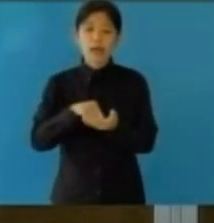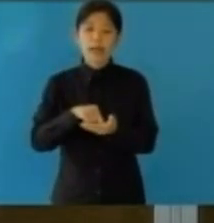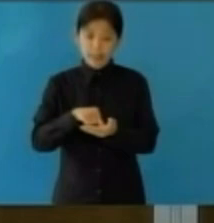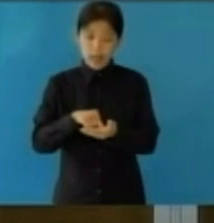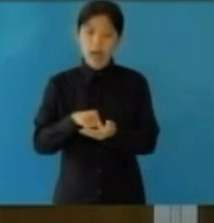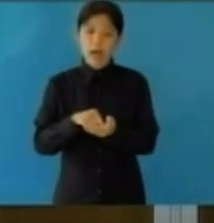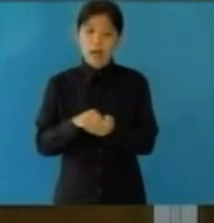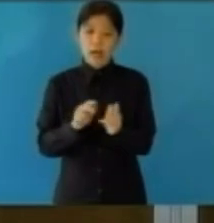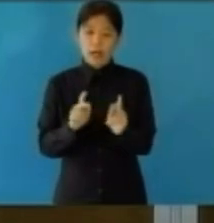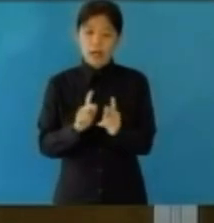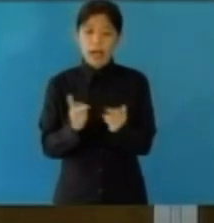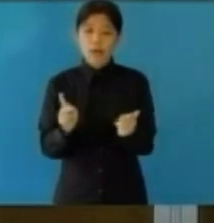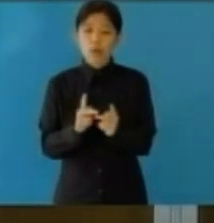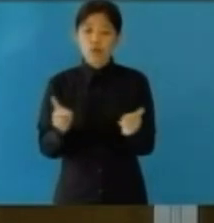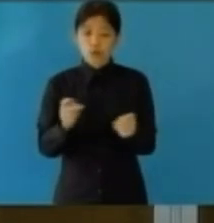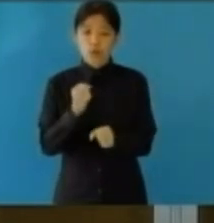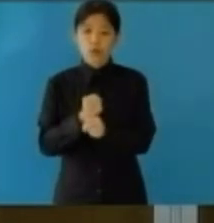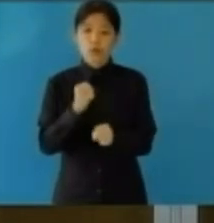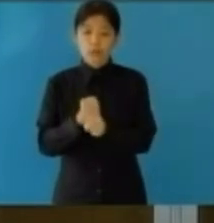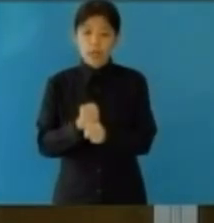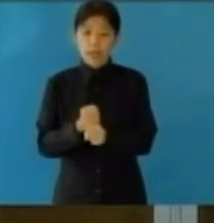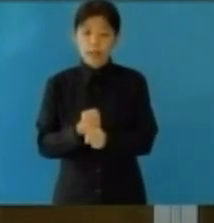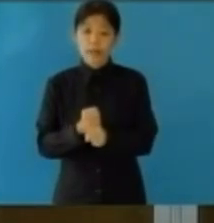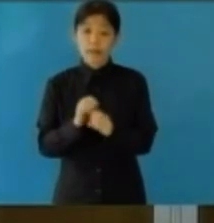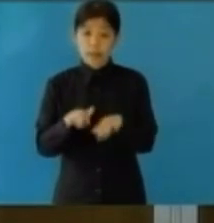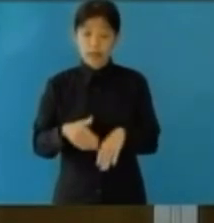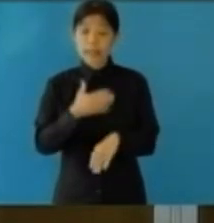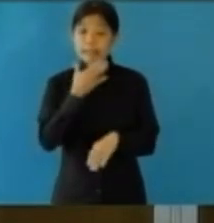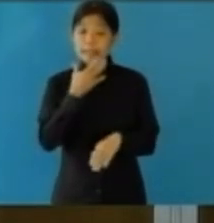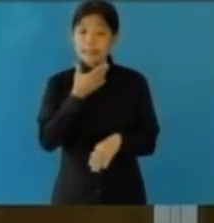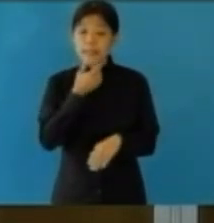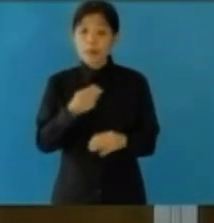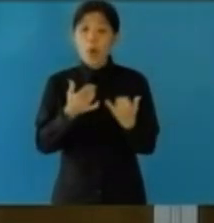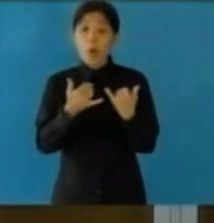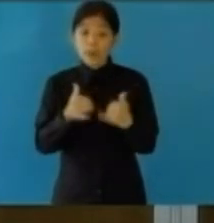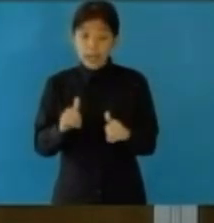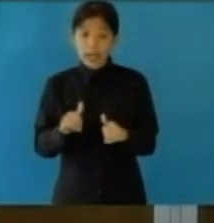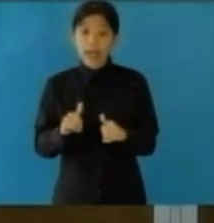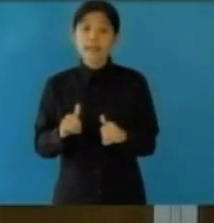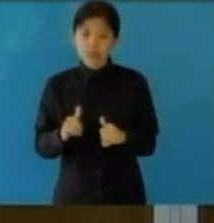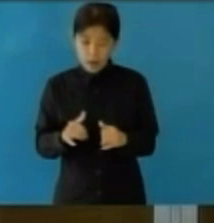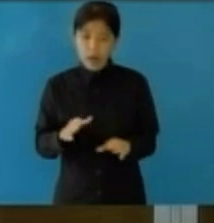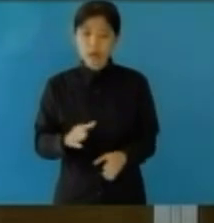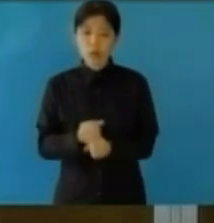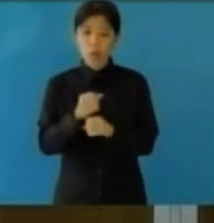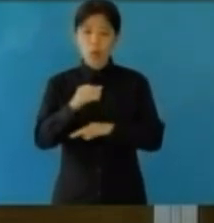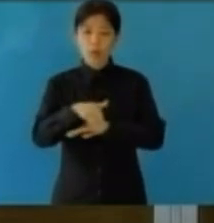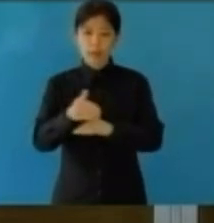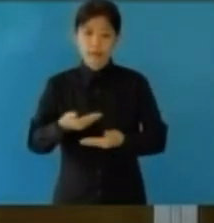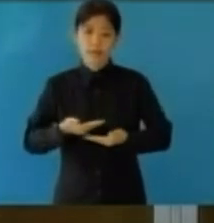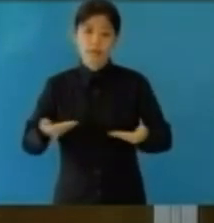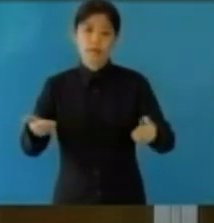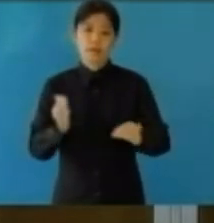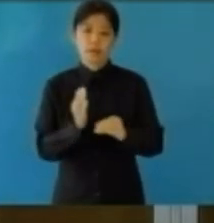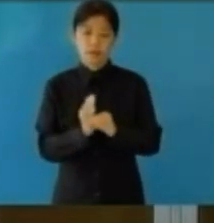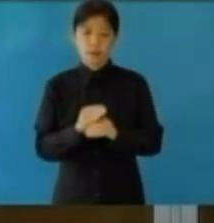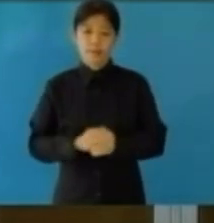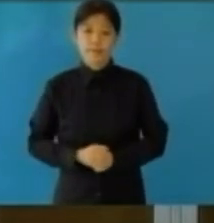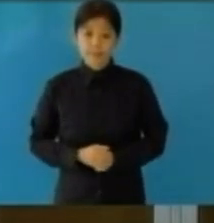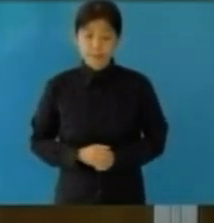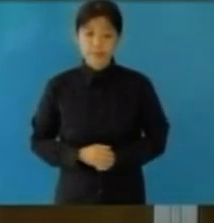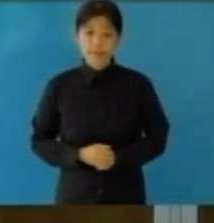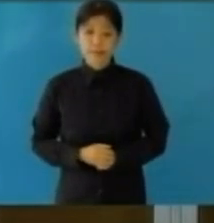ドブックを作成し、希望者には総合案内所等で配布しているところであります。先ほども答弁しました